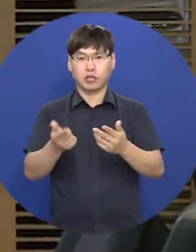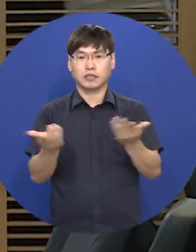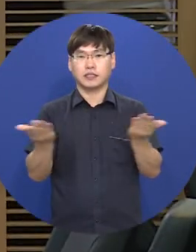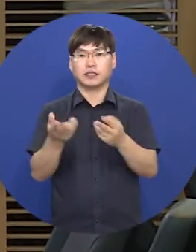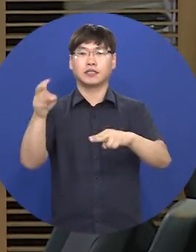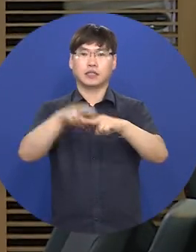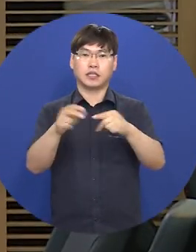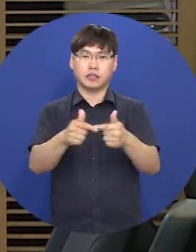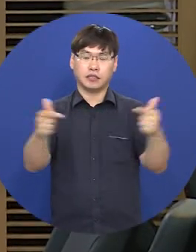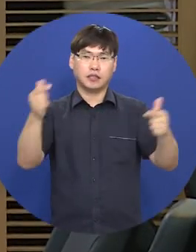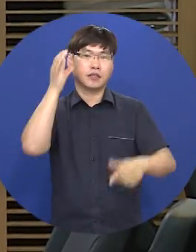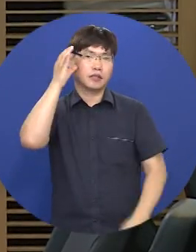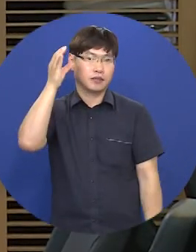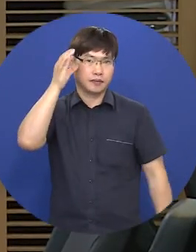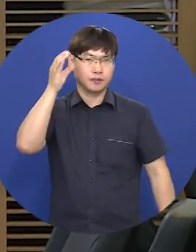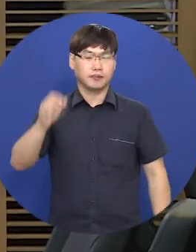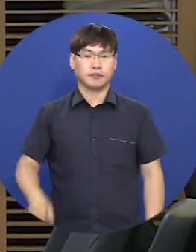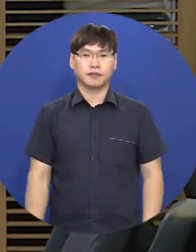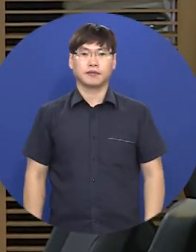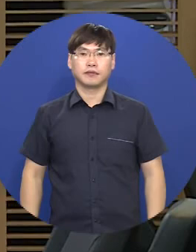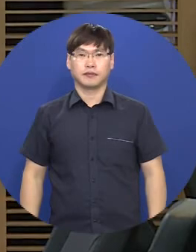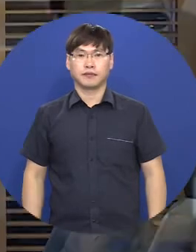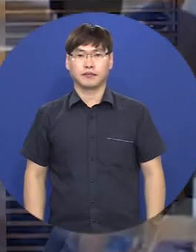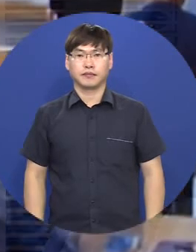일자리 창출을 이끌어낼 전망입니다.